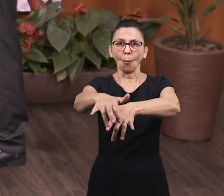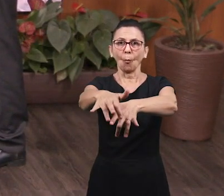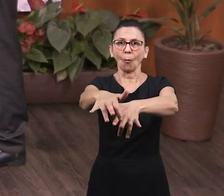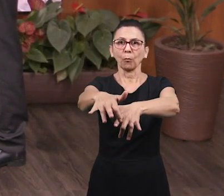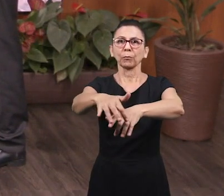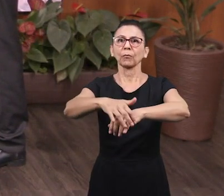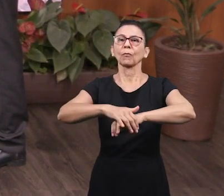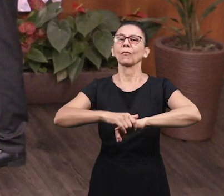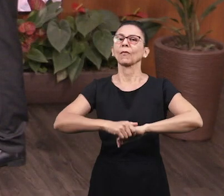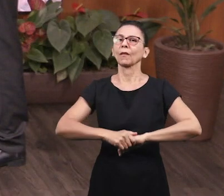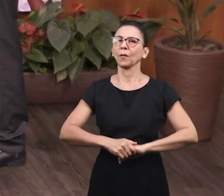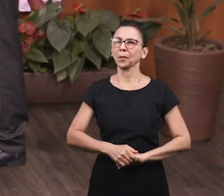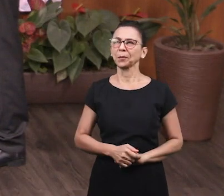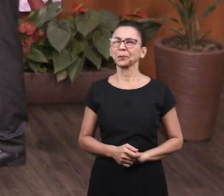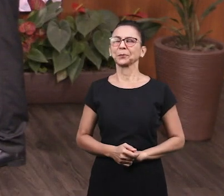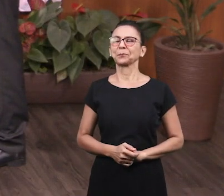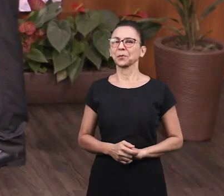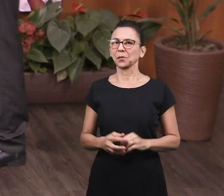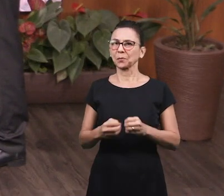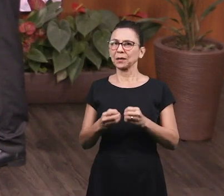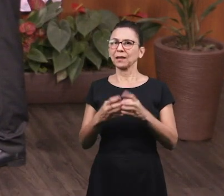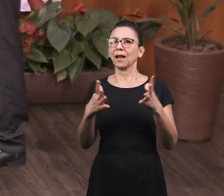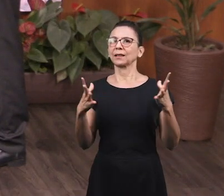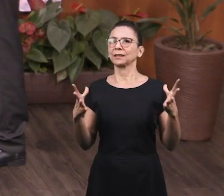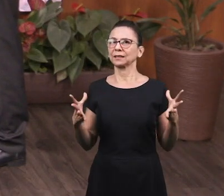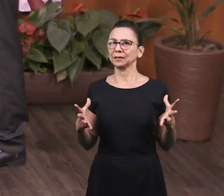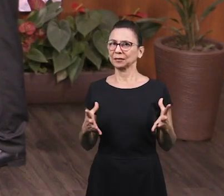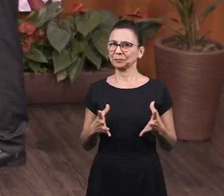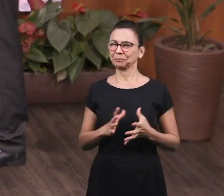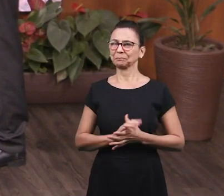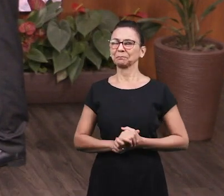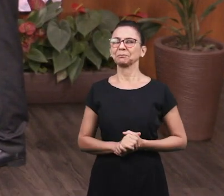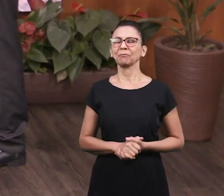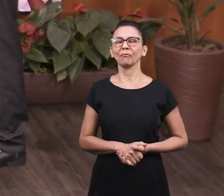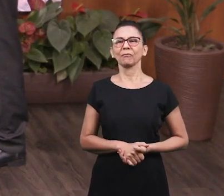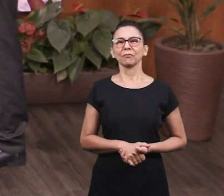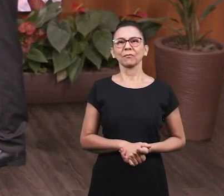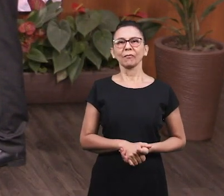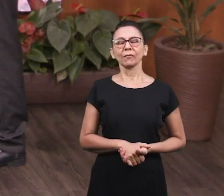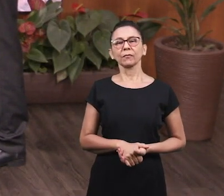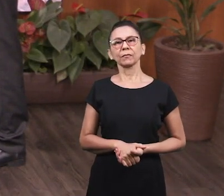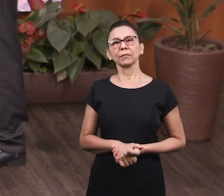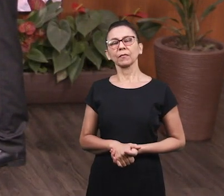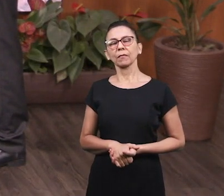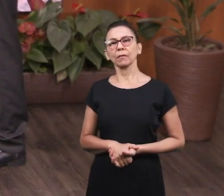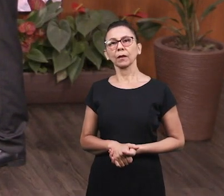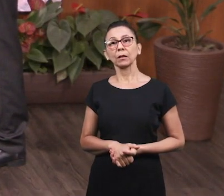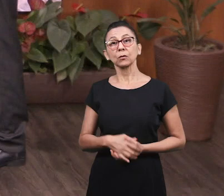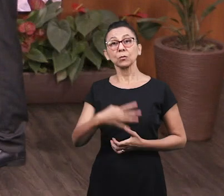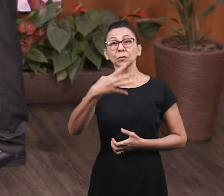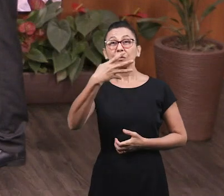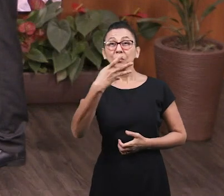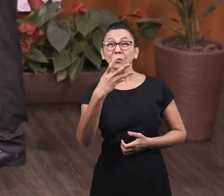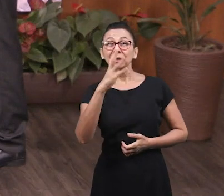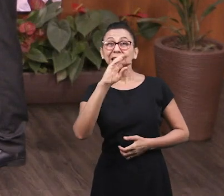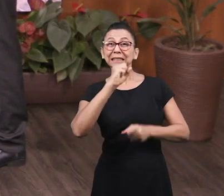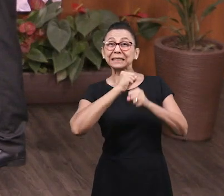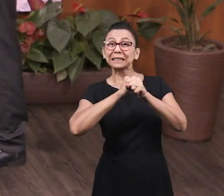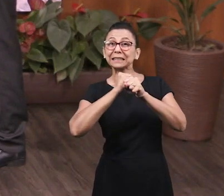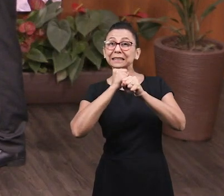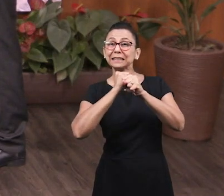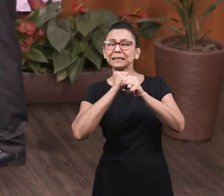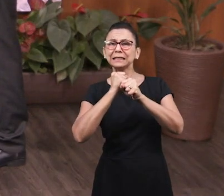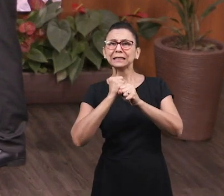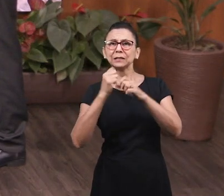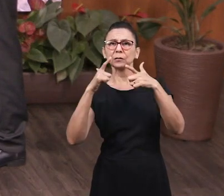côté, Myriam a chanté Seul le Seigneur est Dieu, seul le Seigneur est Dieu. Amen. Dans cette marche qui a